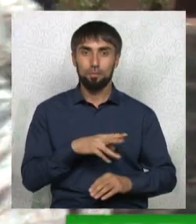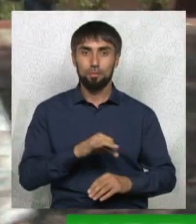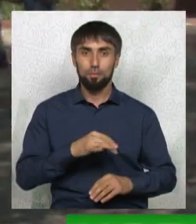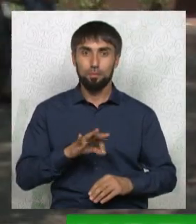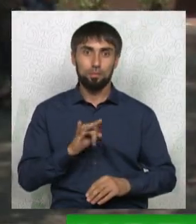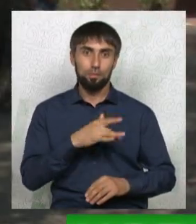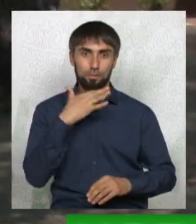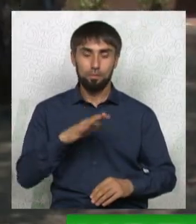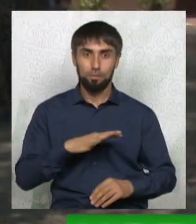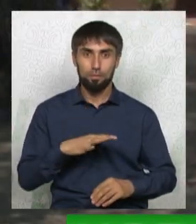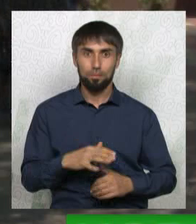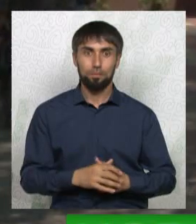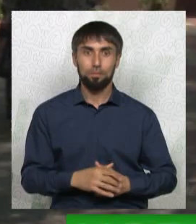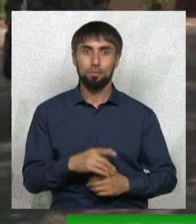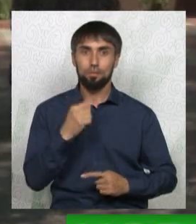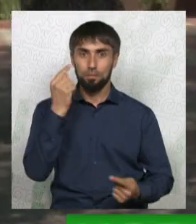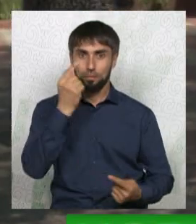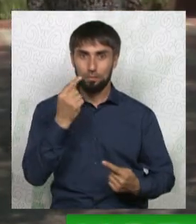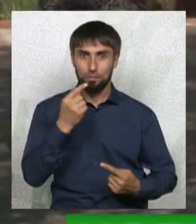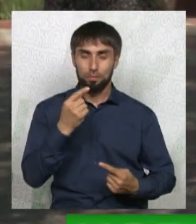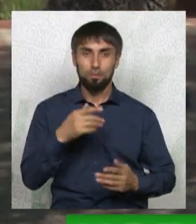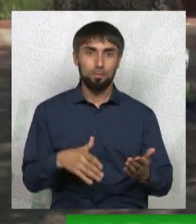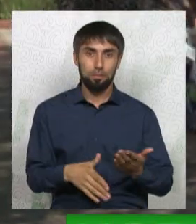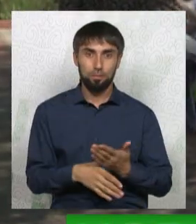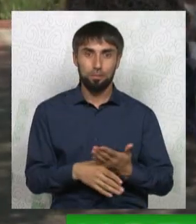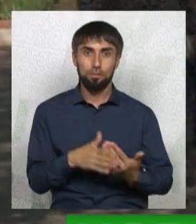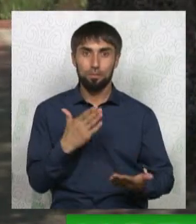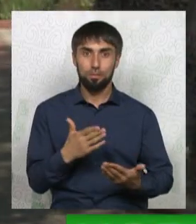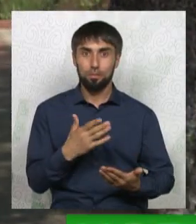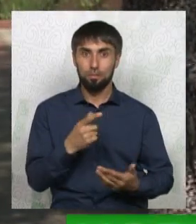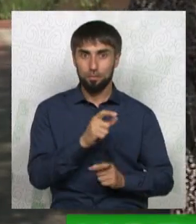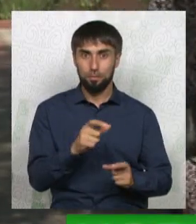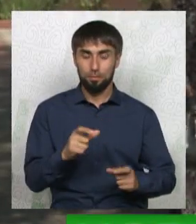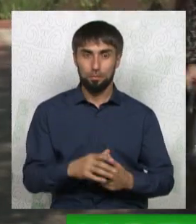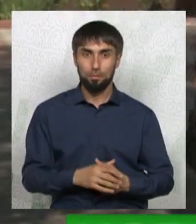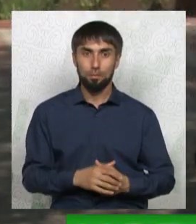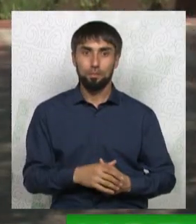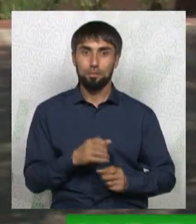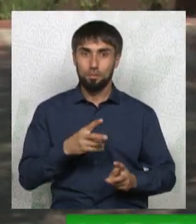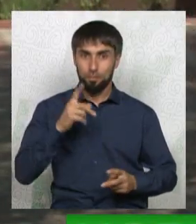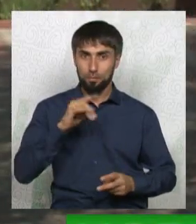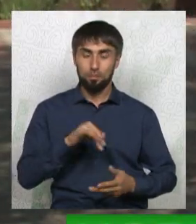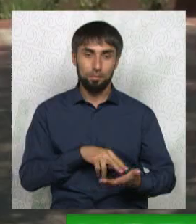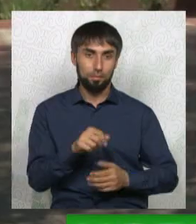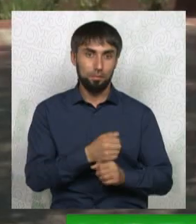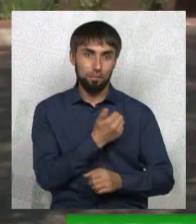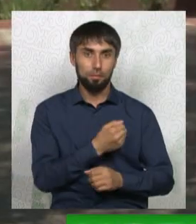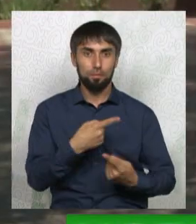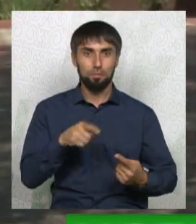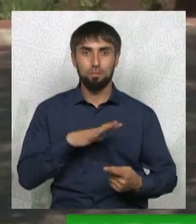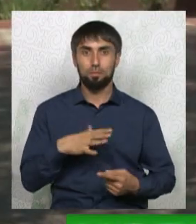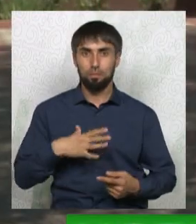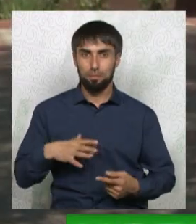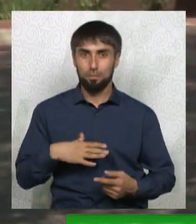морально. Многим бывает необходима психологическая помощь. Если одни пациенты, зная всю опасность, идут и прививаются, другие считают,